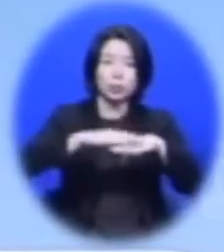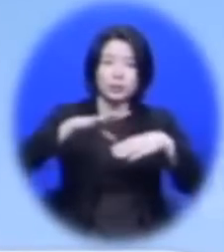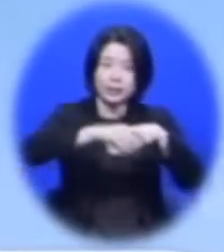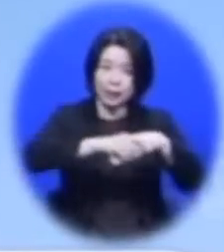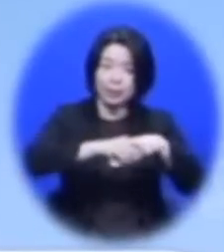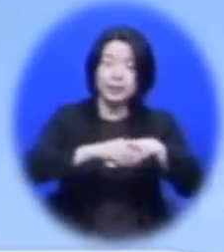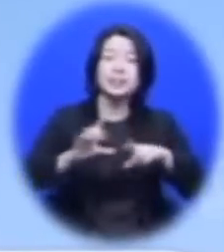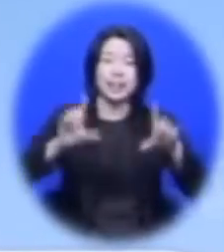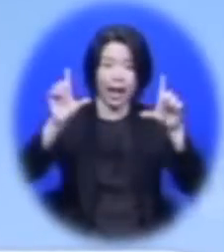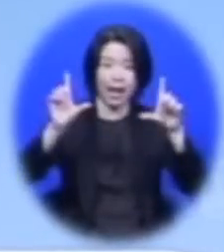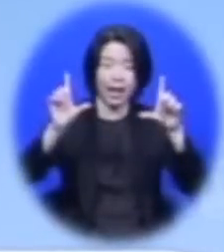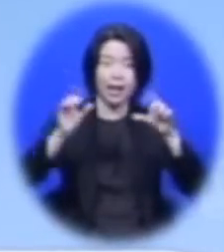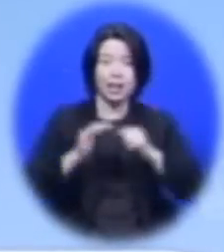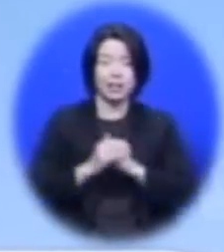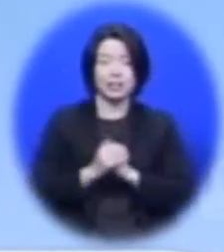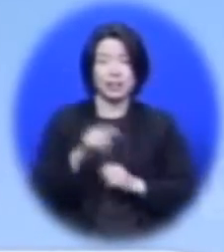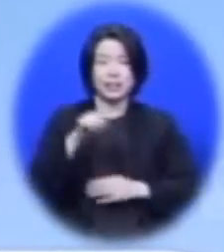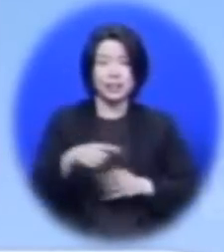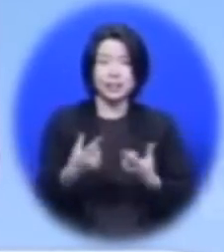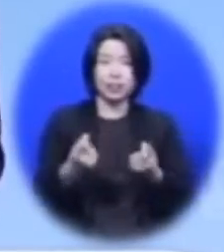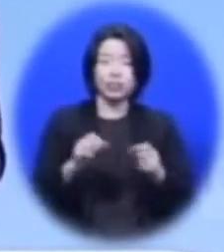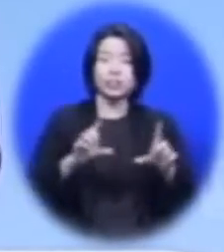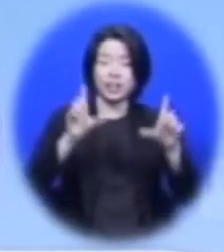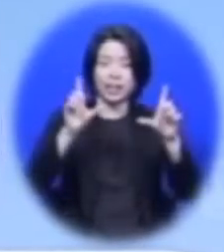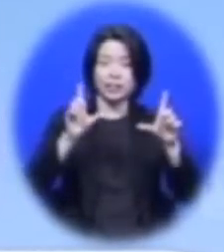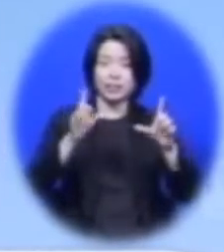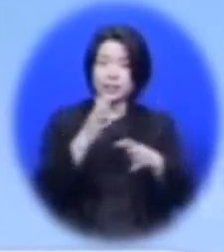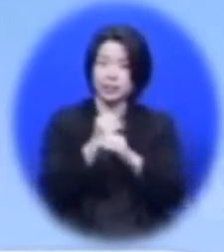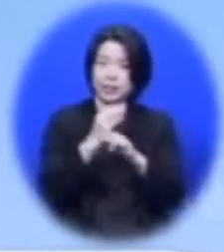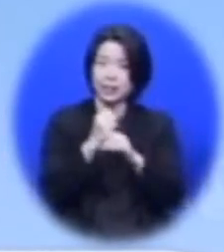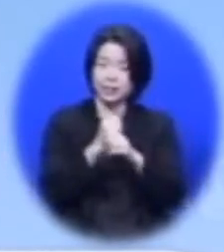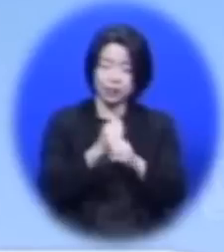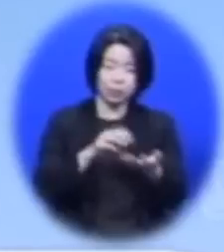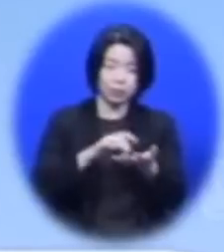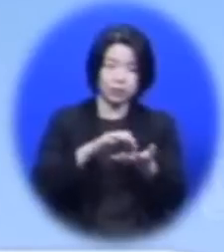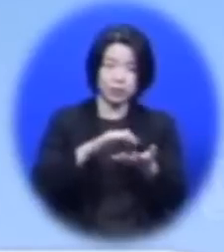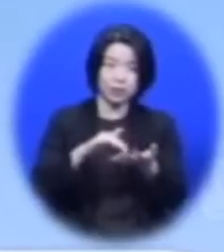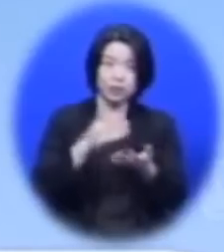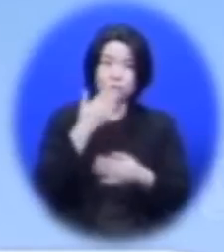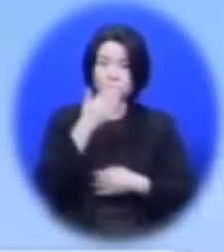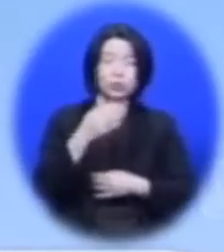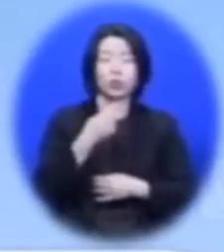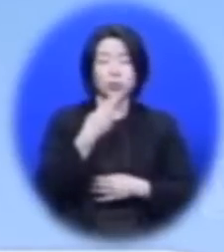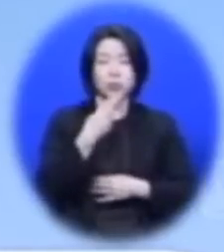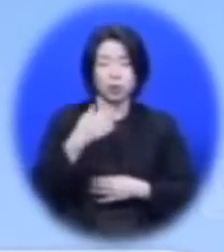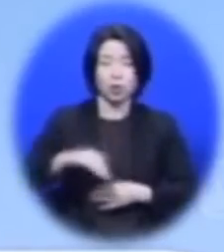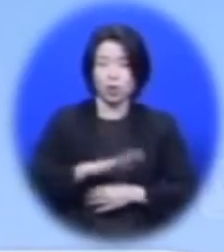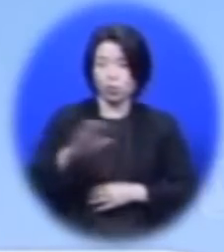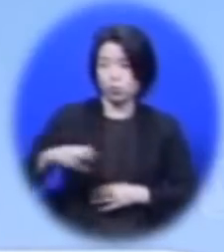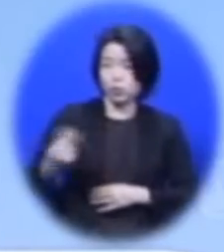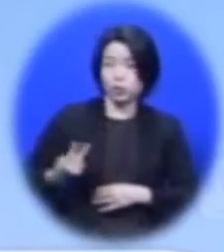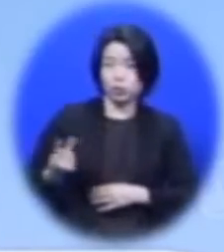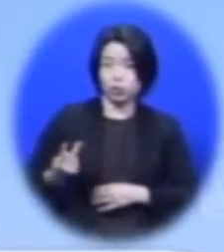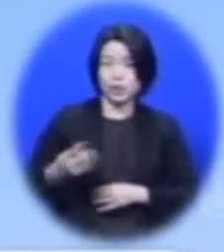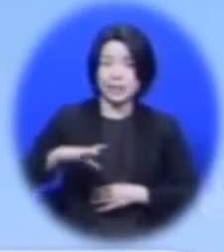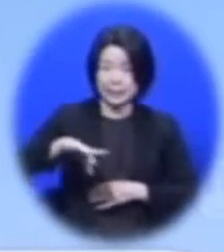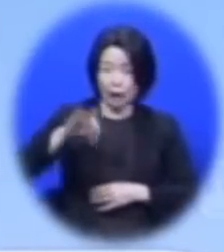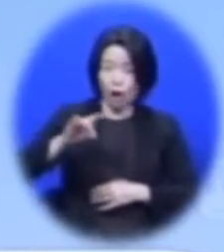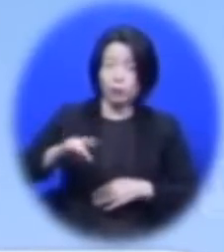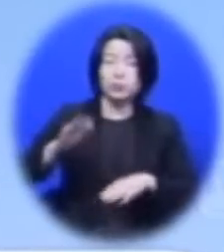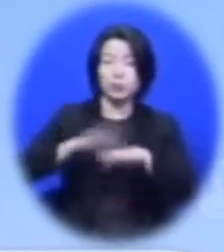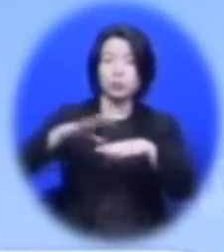날. 이런 날은 날짜로 따질 수 있는 문제가 아닙니다. 우리 둘이 처음 손잡은